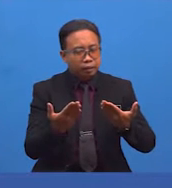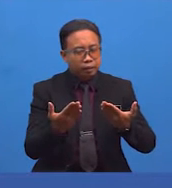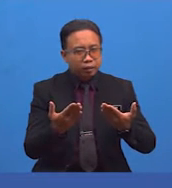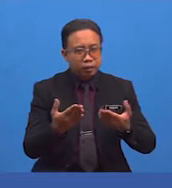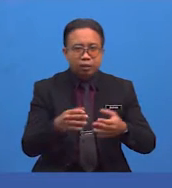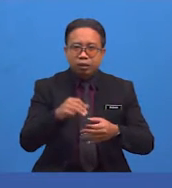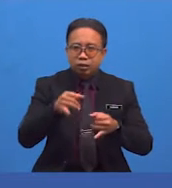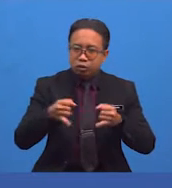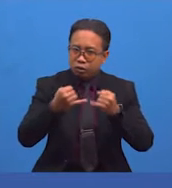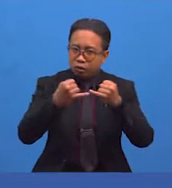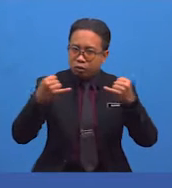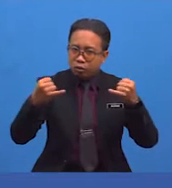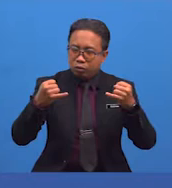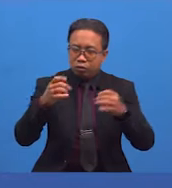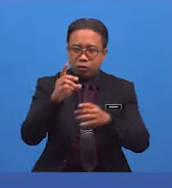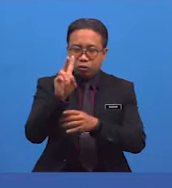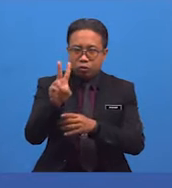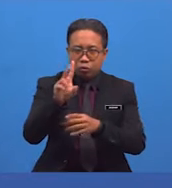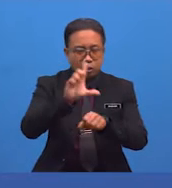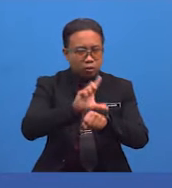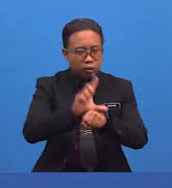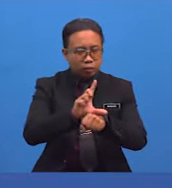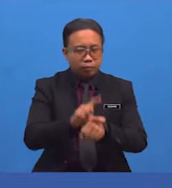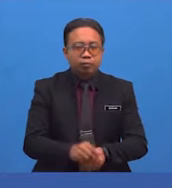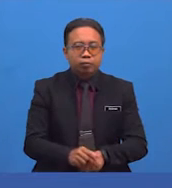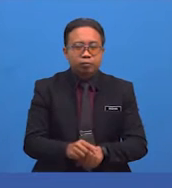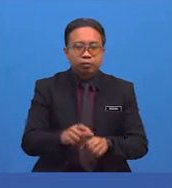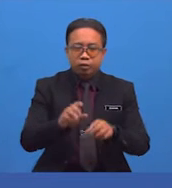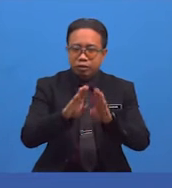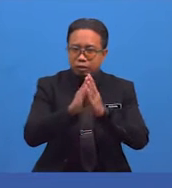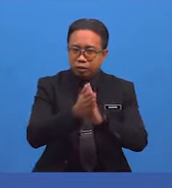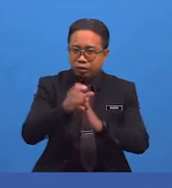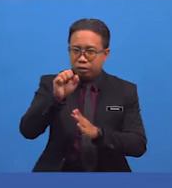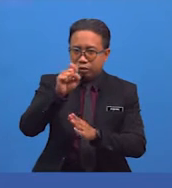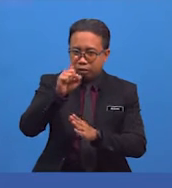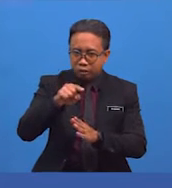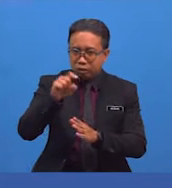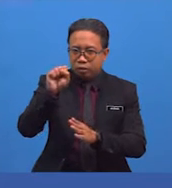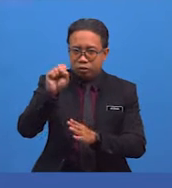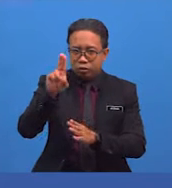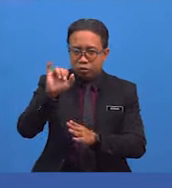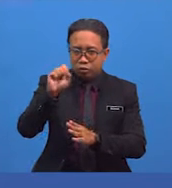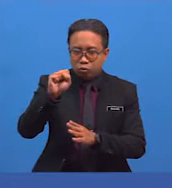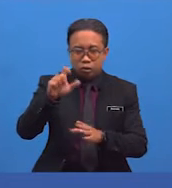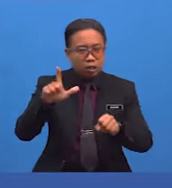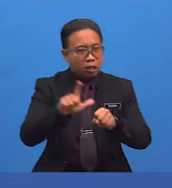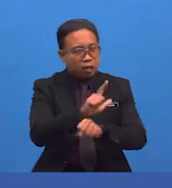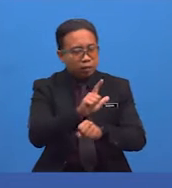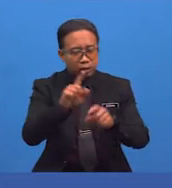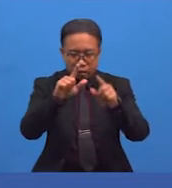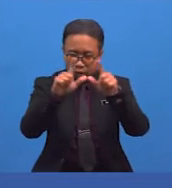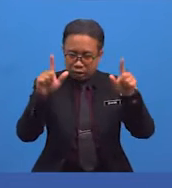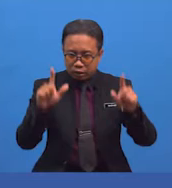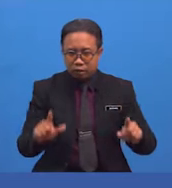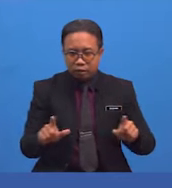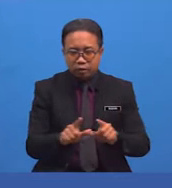Bagaimanakah jalur duri logam itu akan berfungsi sebagai suis yang akan melengkapkan litar tersebut